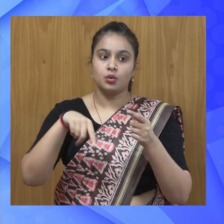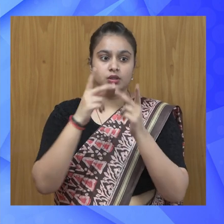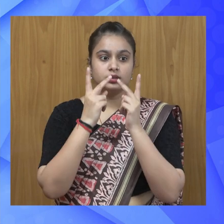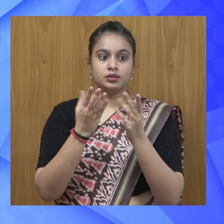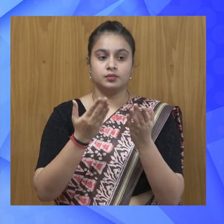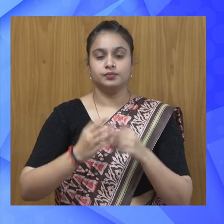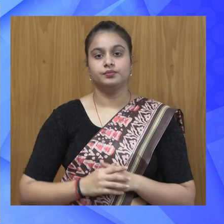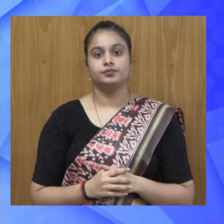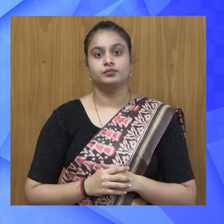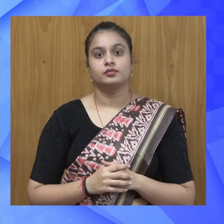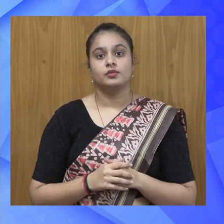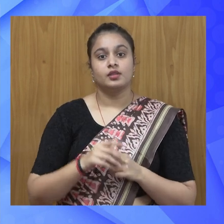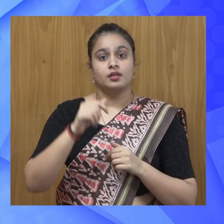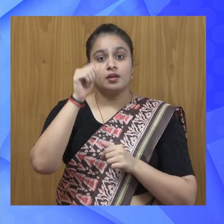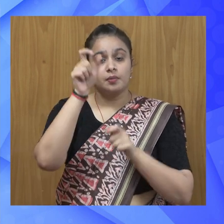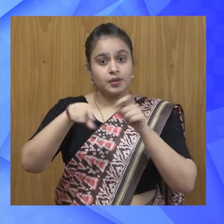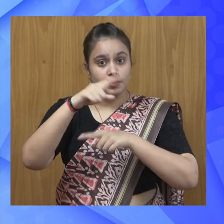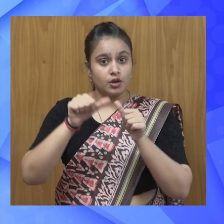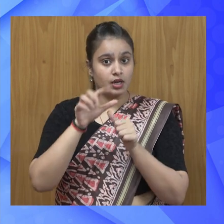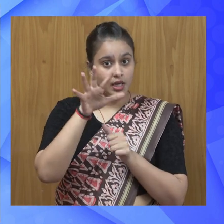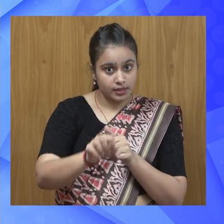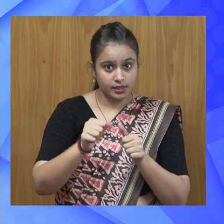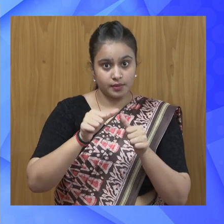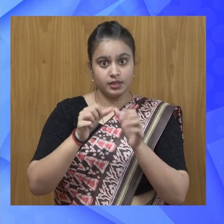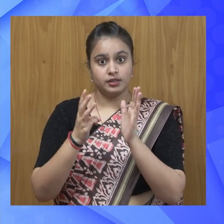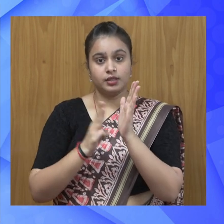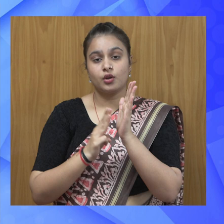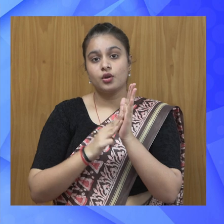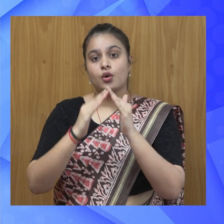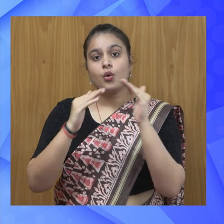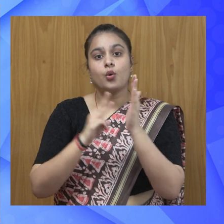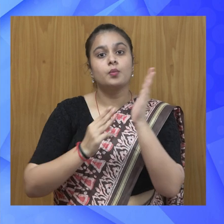हैं नागरिकों की सुगमता के लिए गृह मंत्रालय भारत सरकार